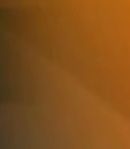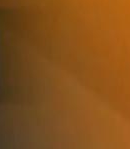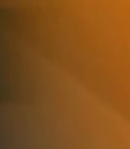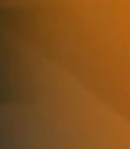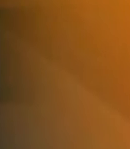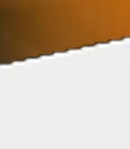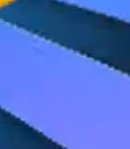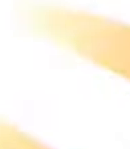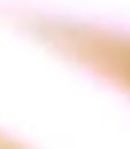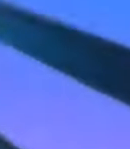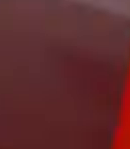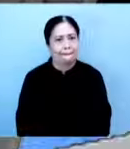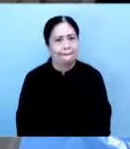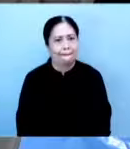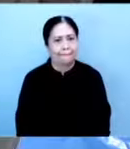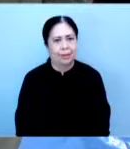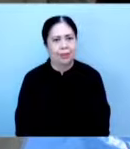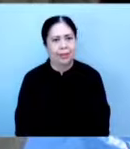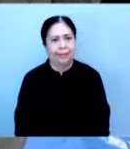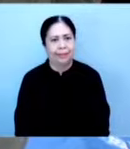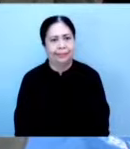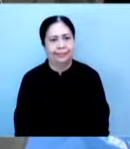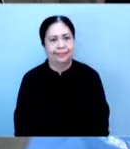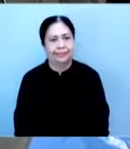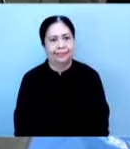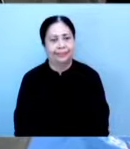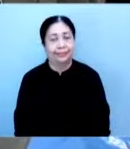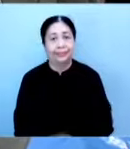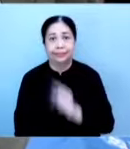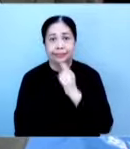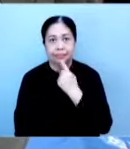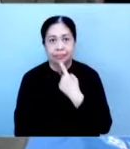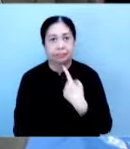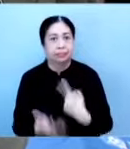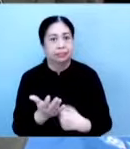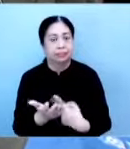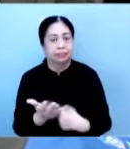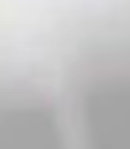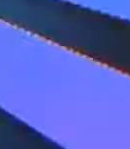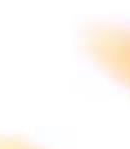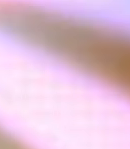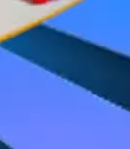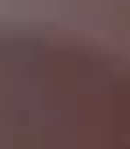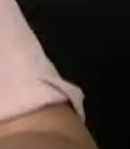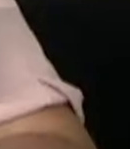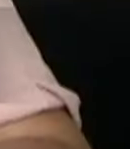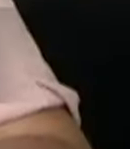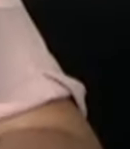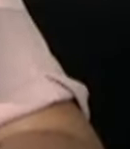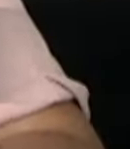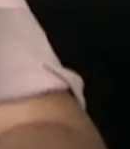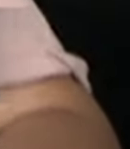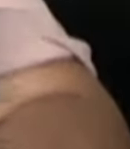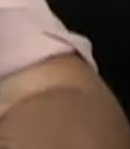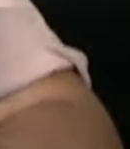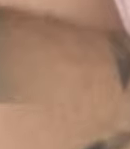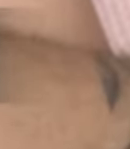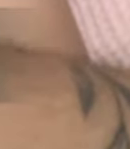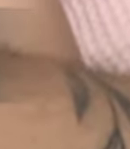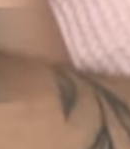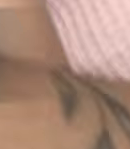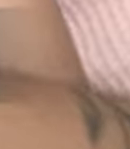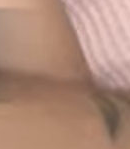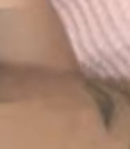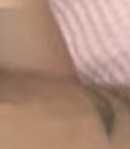mamaya dips seryosong usapin pa rin po Paano ba tayo aalalay sa mga anak na nawalan ng mga